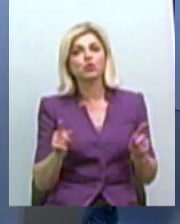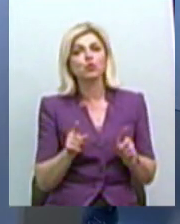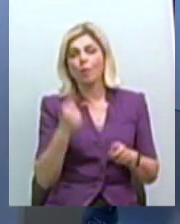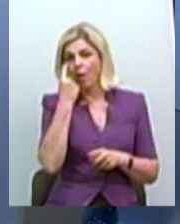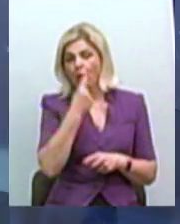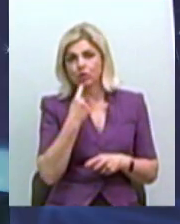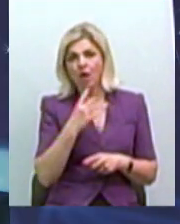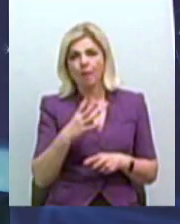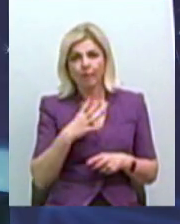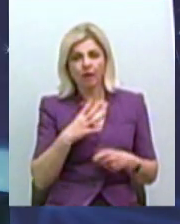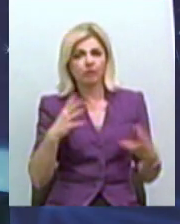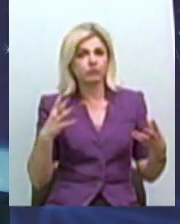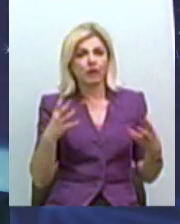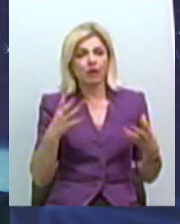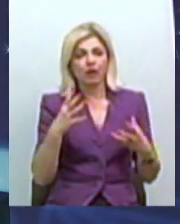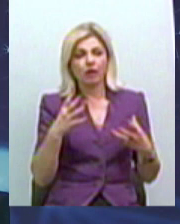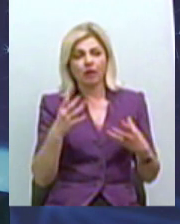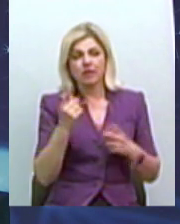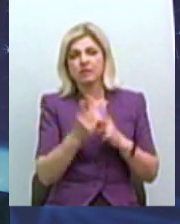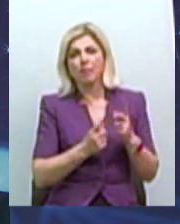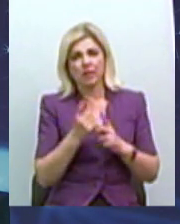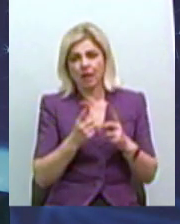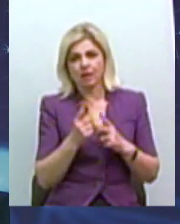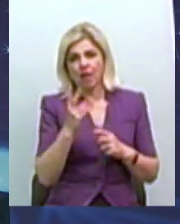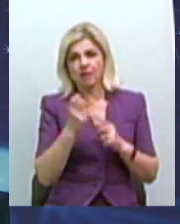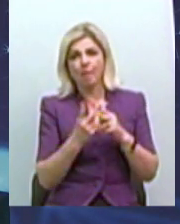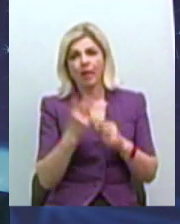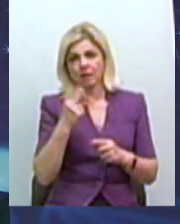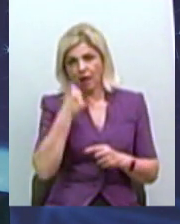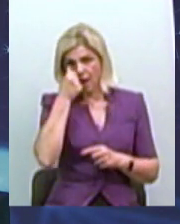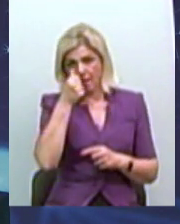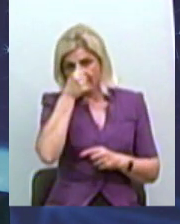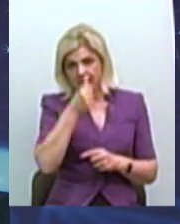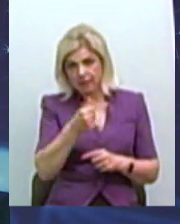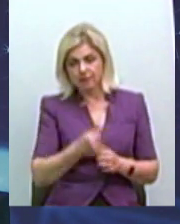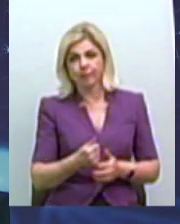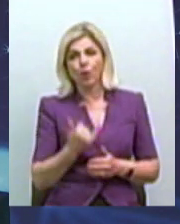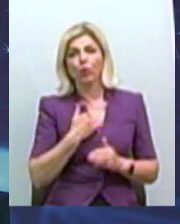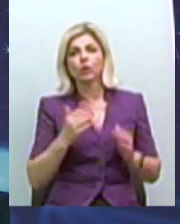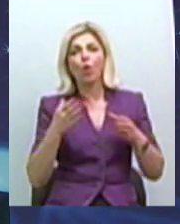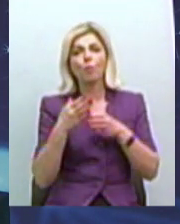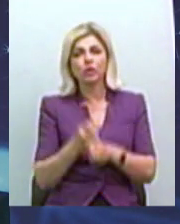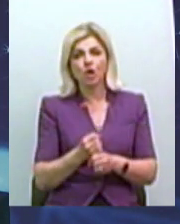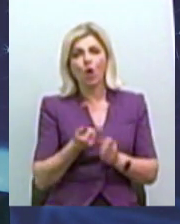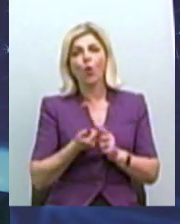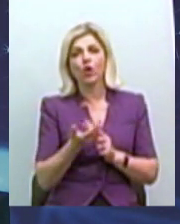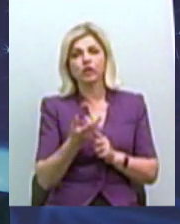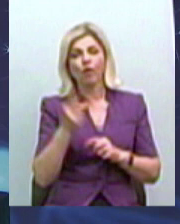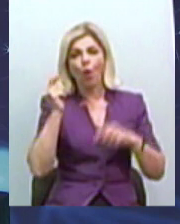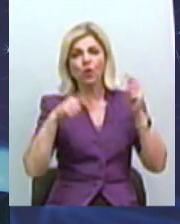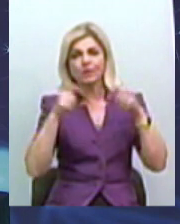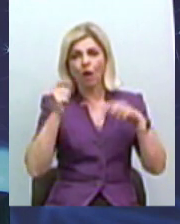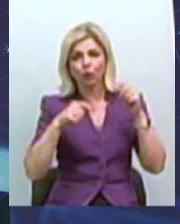была скомкана до буквально там полутора месяцев как таковой. Ну и у нас уменьшается количество осадков с каждым годом, у